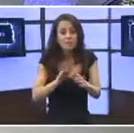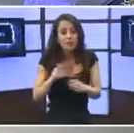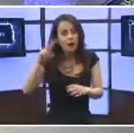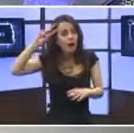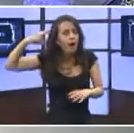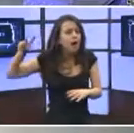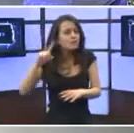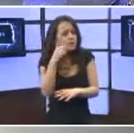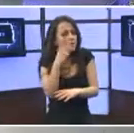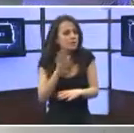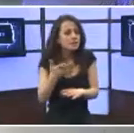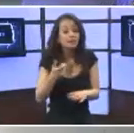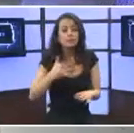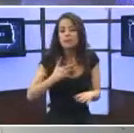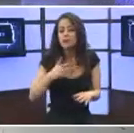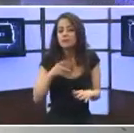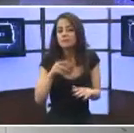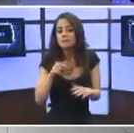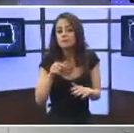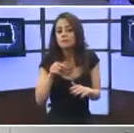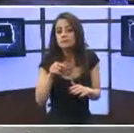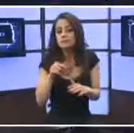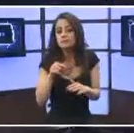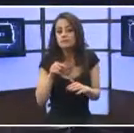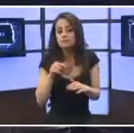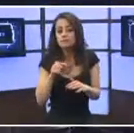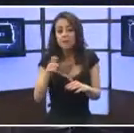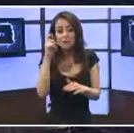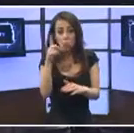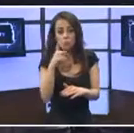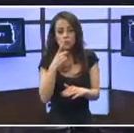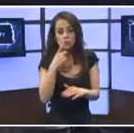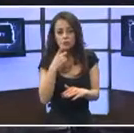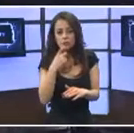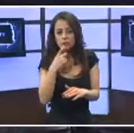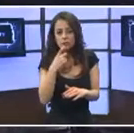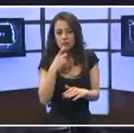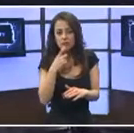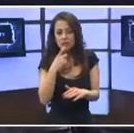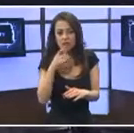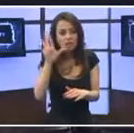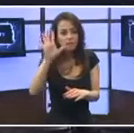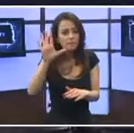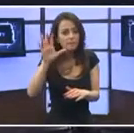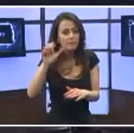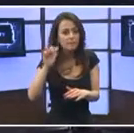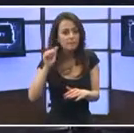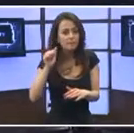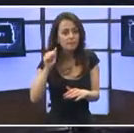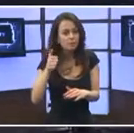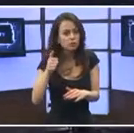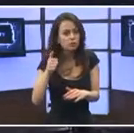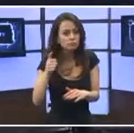Mesela ben şöyle söyleyeyim. 9 yıllık evliliğimizde 9 yıllık evlilikte 5 gün bir kere tatile